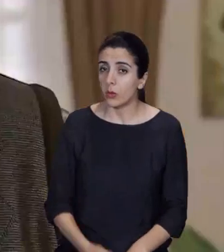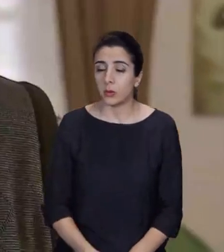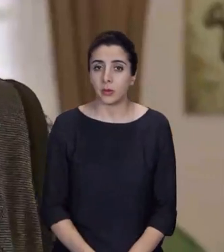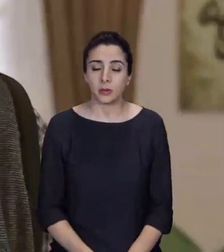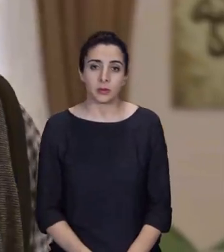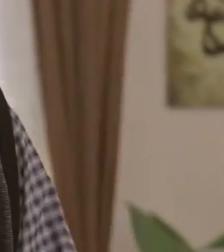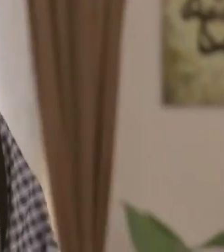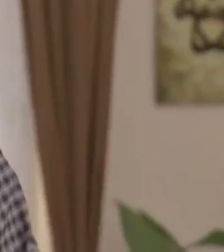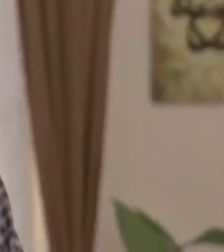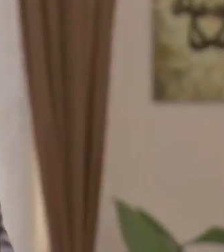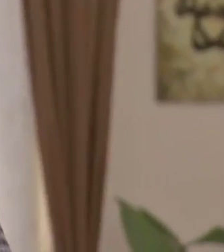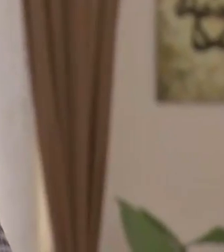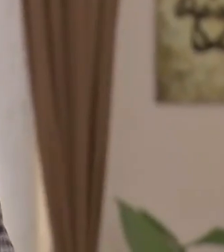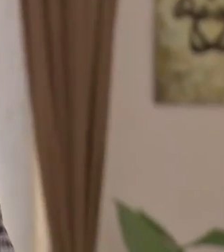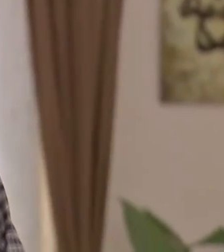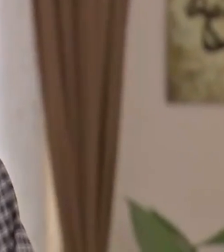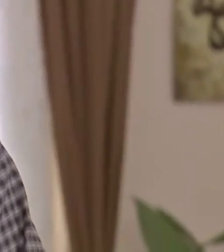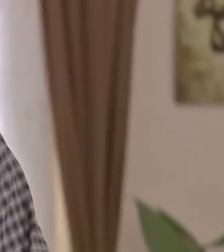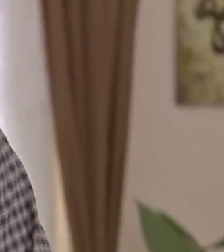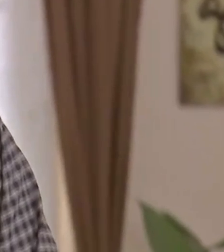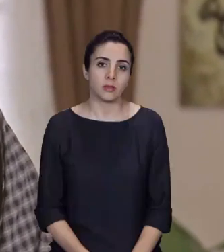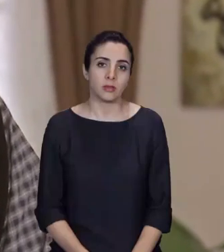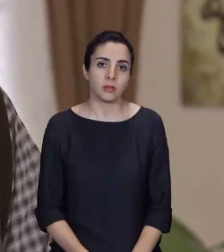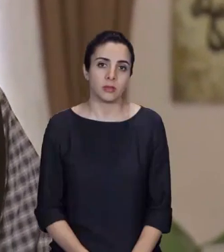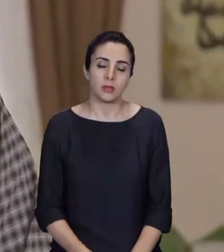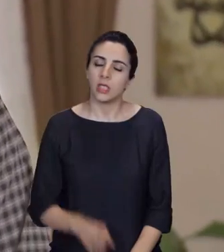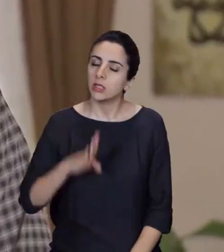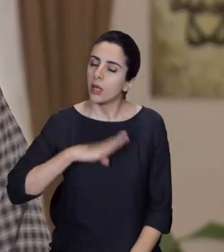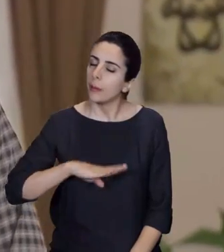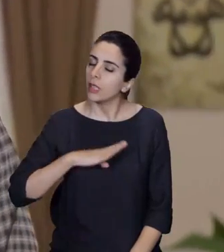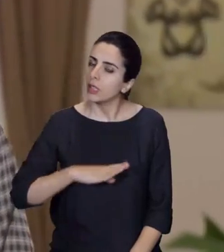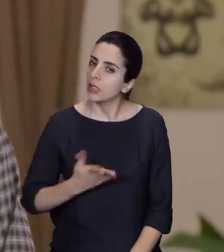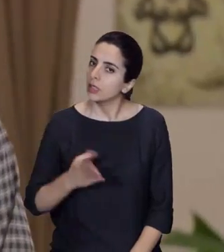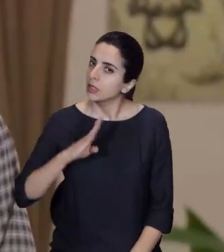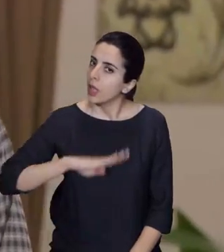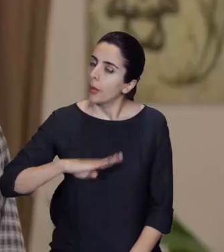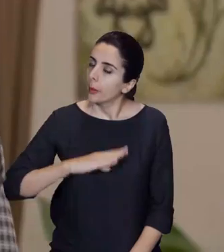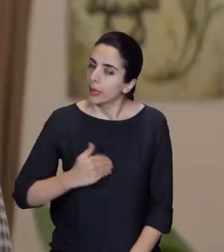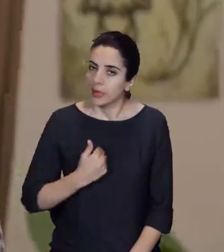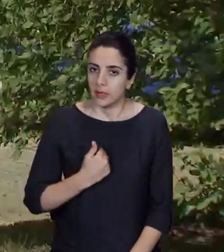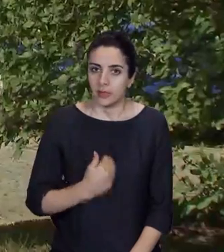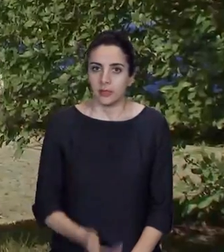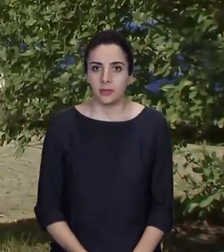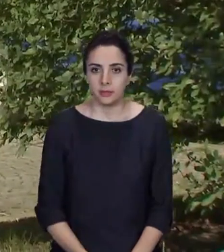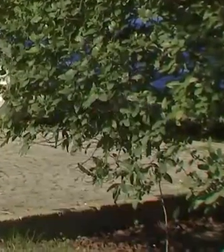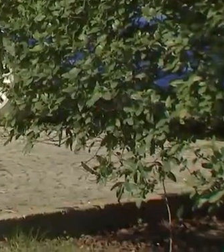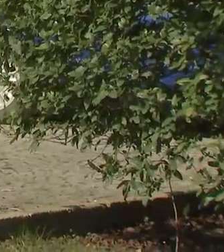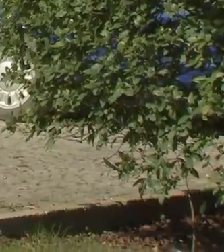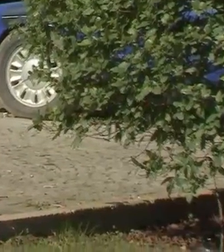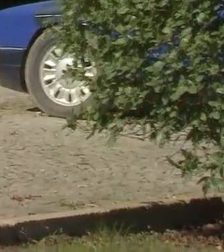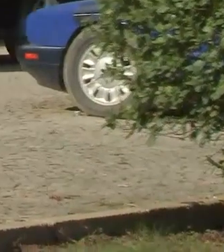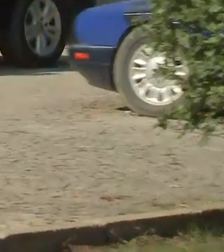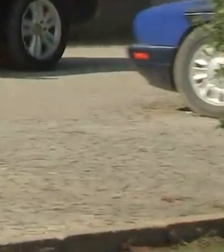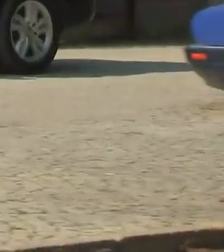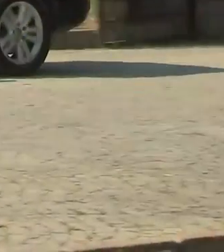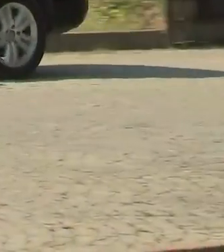Salim dudaklarını aralayıp derin bir nefes çekerek baktı arkasından. Ya sabır. Ömer'in cipi konağın